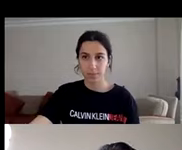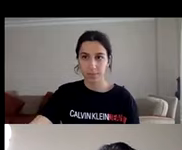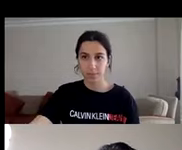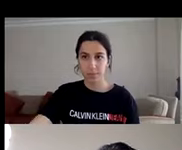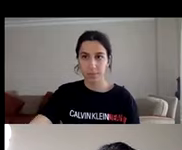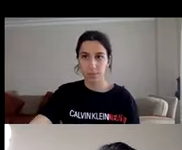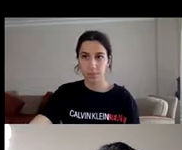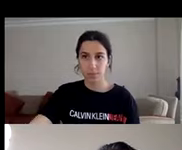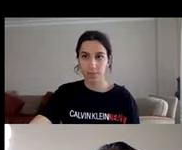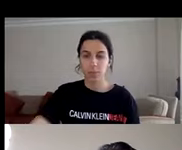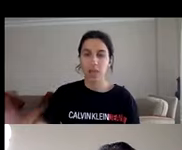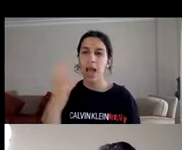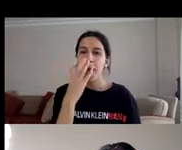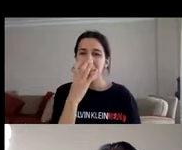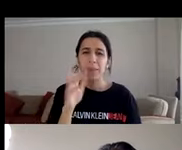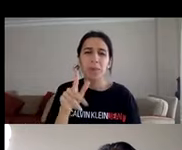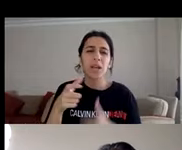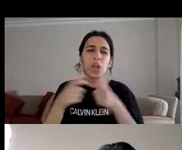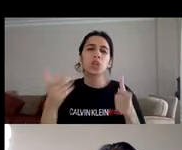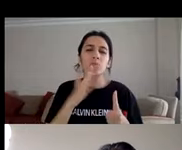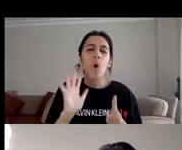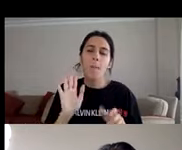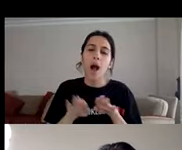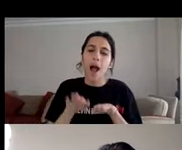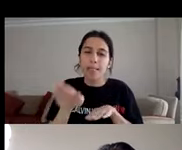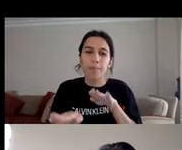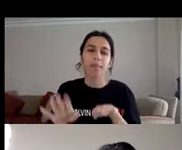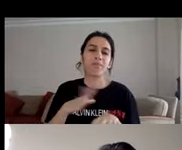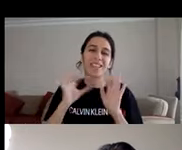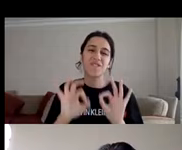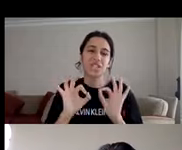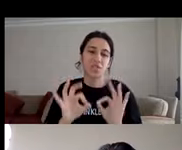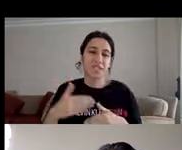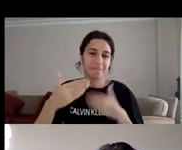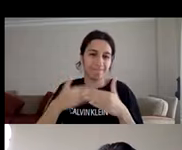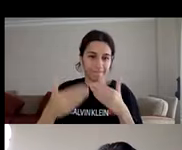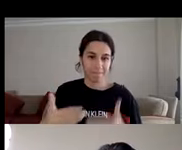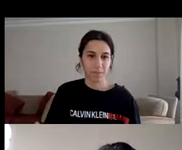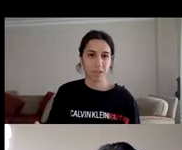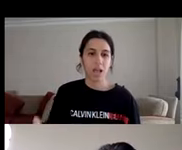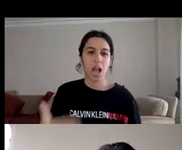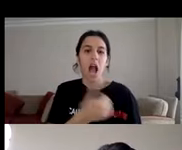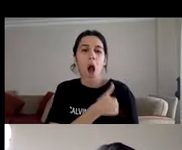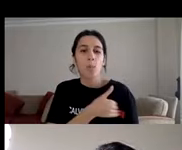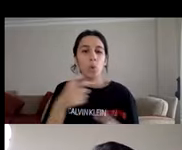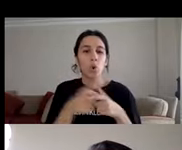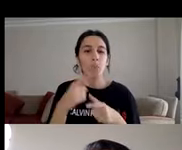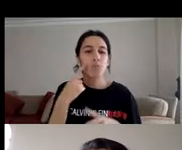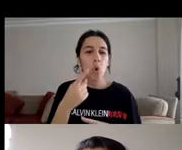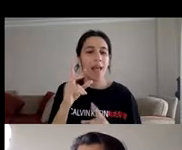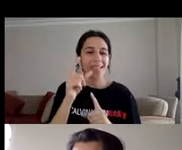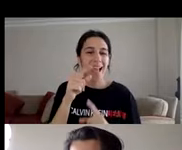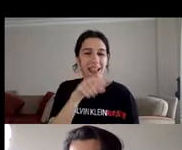Beklediğimiz zinmede gelişim olmuyor ama adımlar var. Kamu, işte meşhur KAMİS, kamu kurumları internet siteleri ki onun ikinci versiyonu da